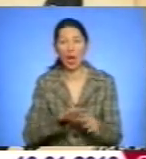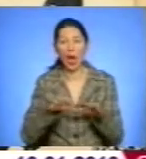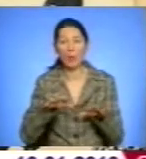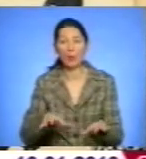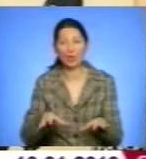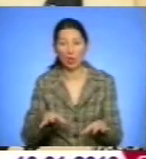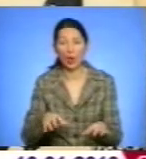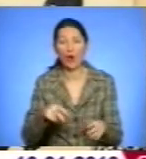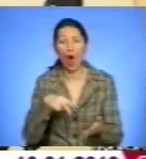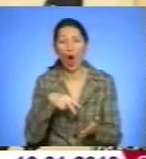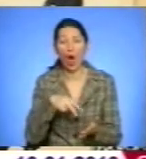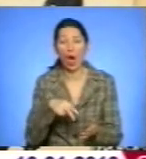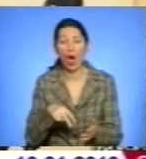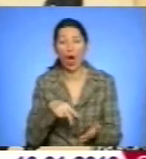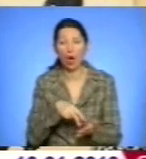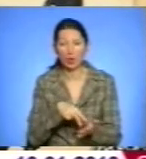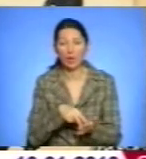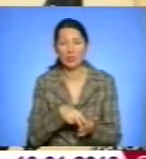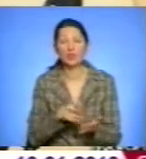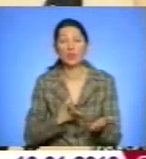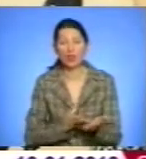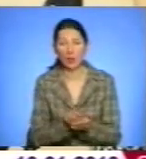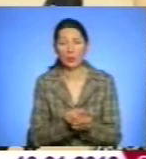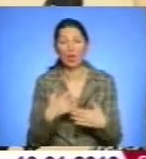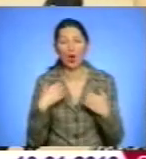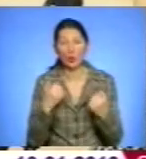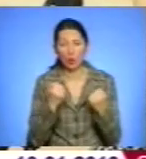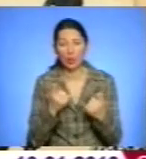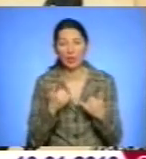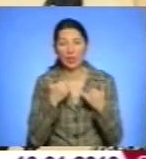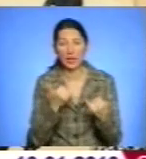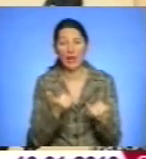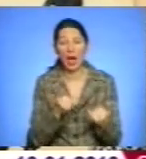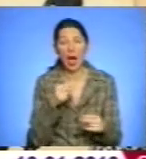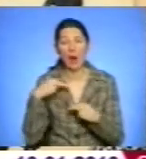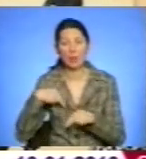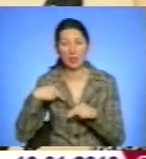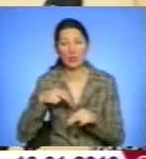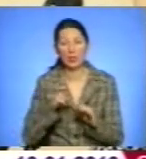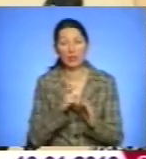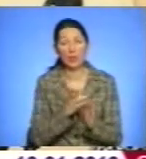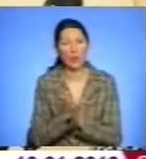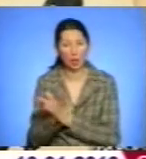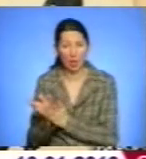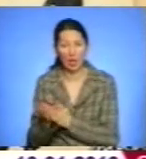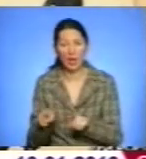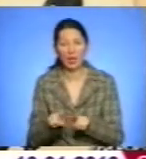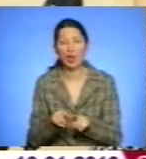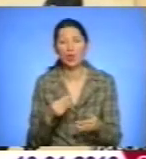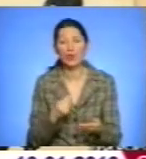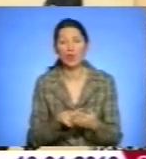окладів і виплати оздоровчих для працівників бібліотеки, а також